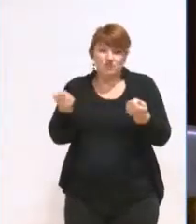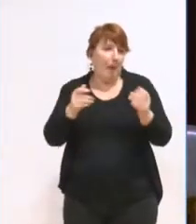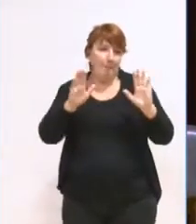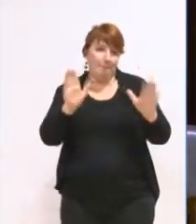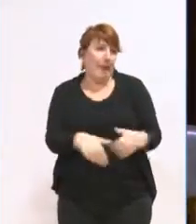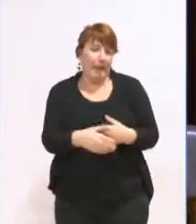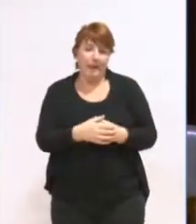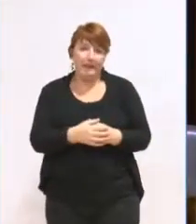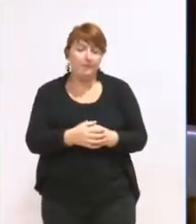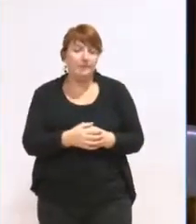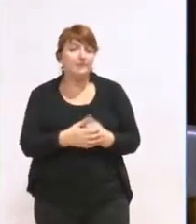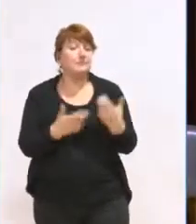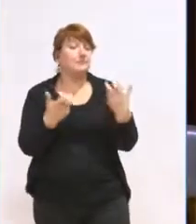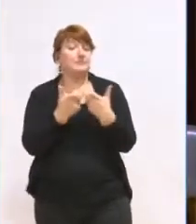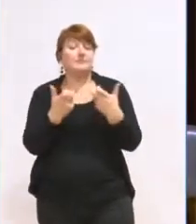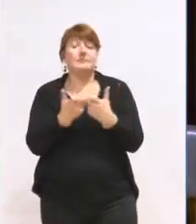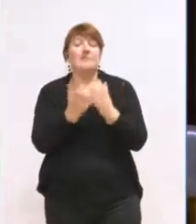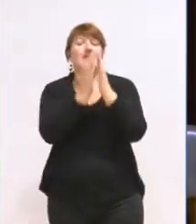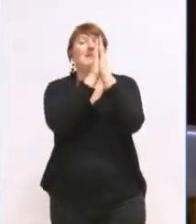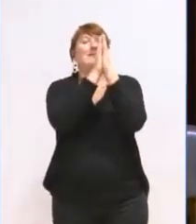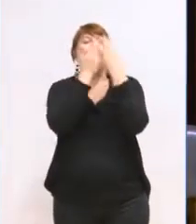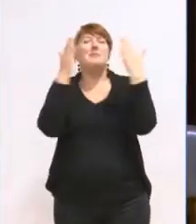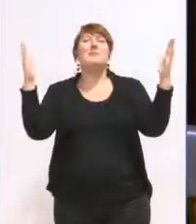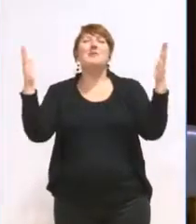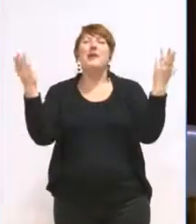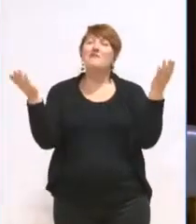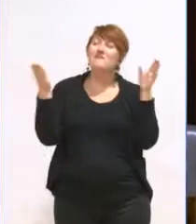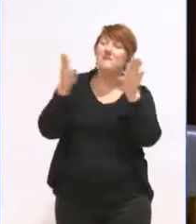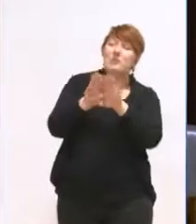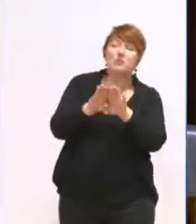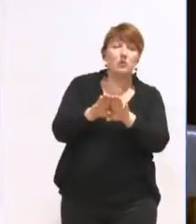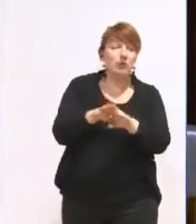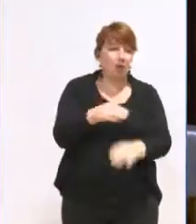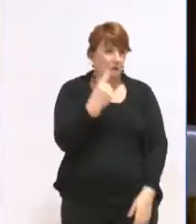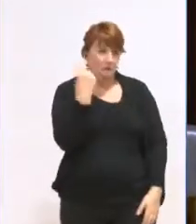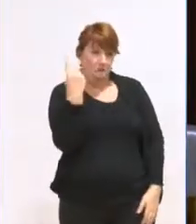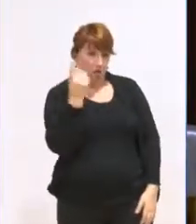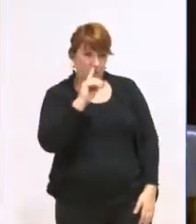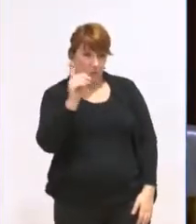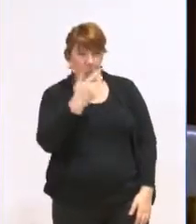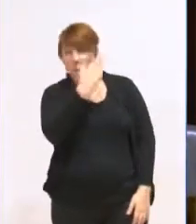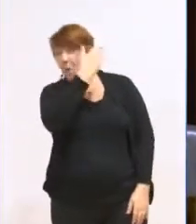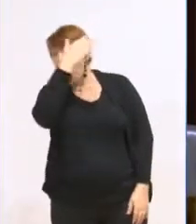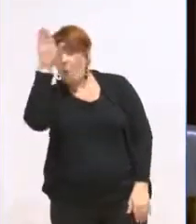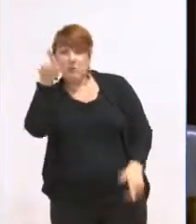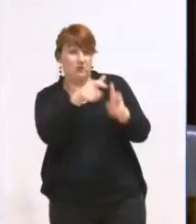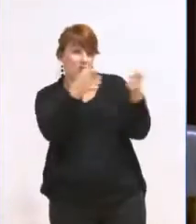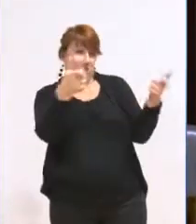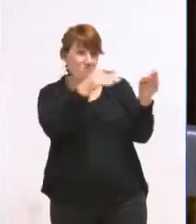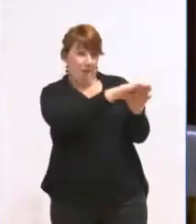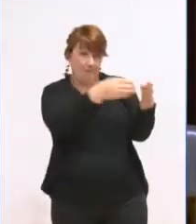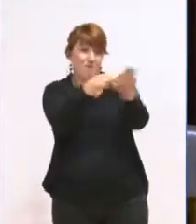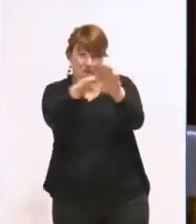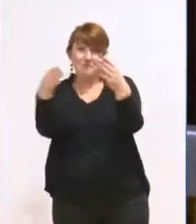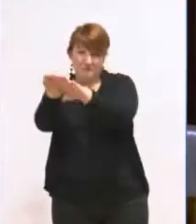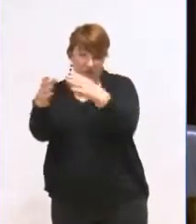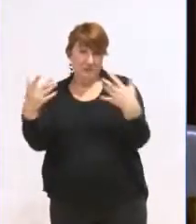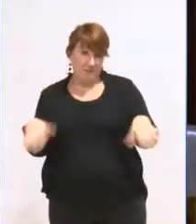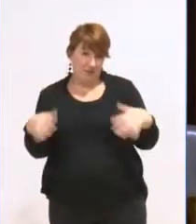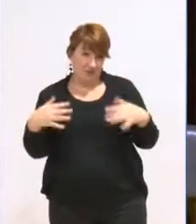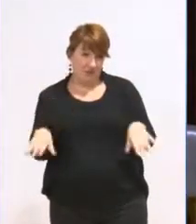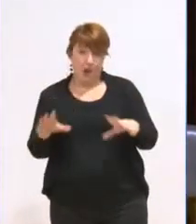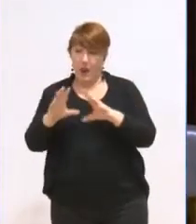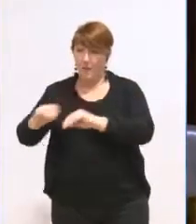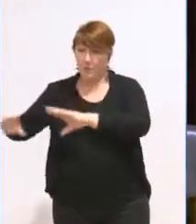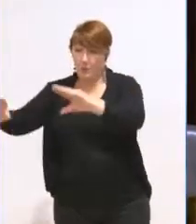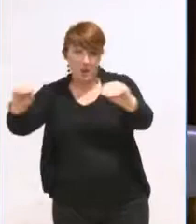de lecture publique n'est pas isolée. Vous avez fermé d'autres équipements à la population, vous avez